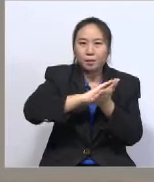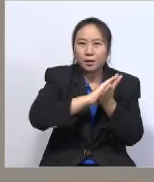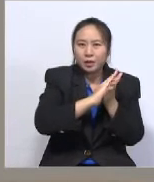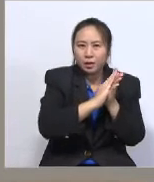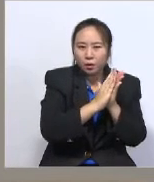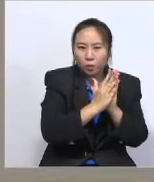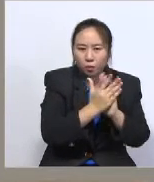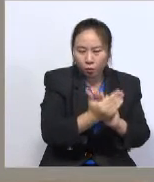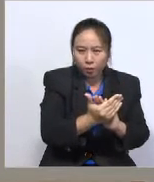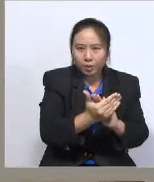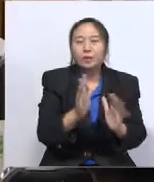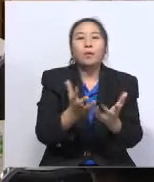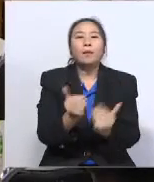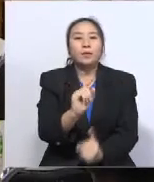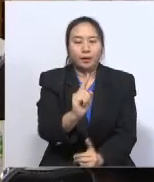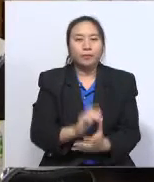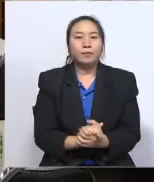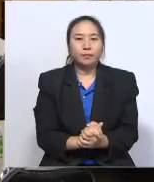ในช่วงไหนนะฮะ